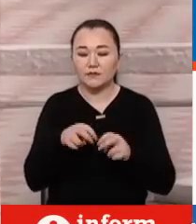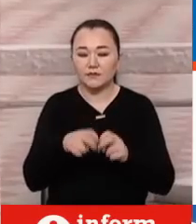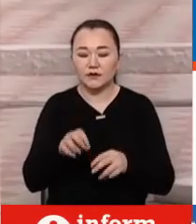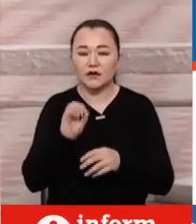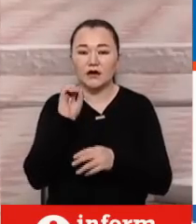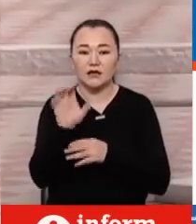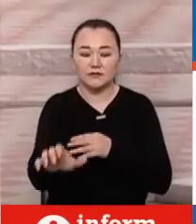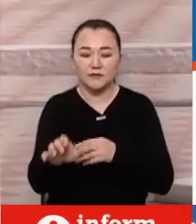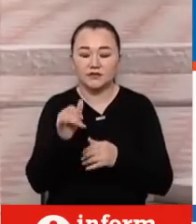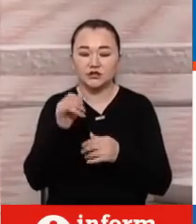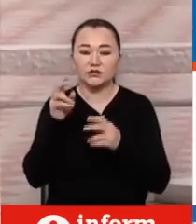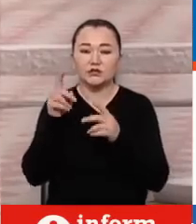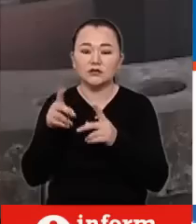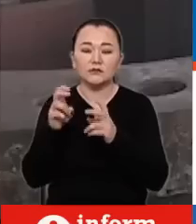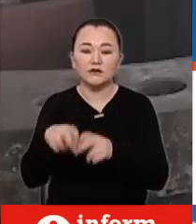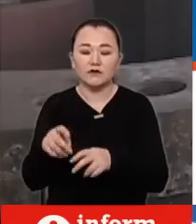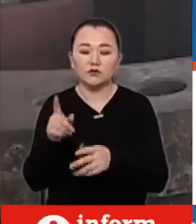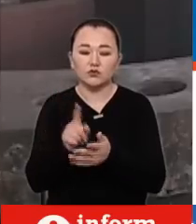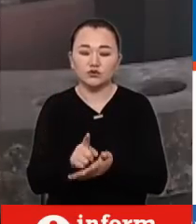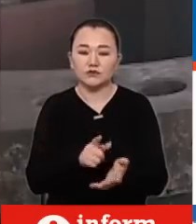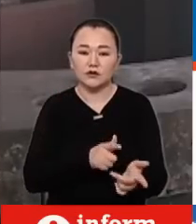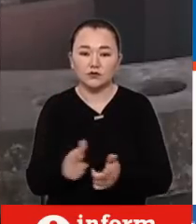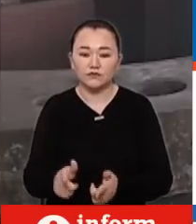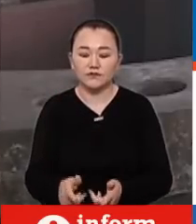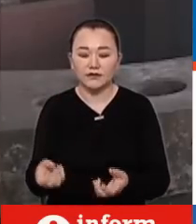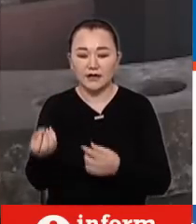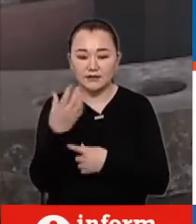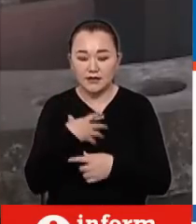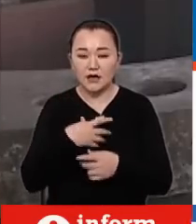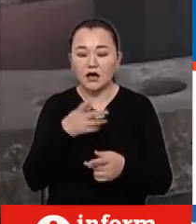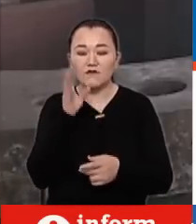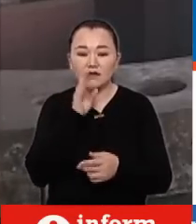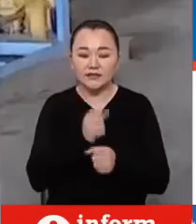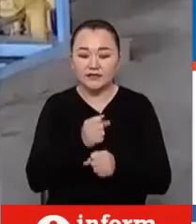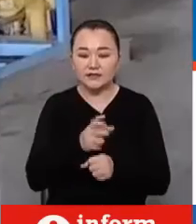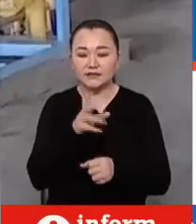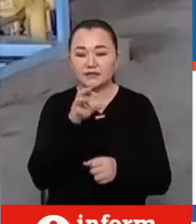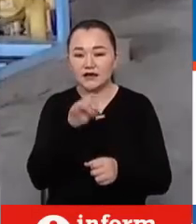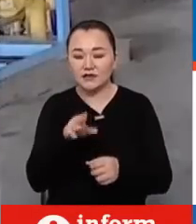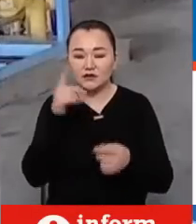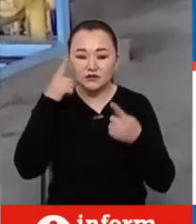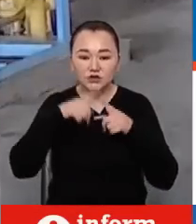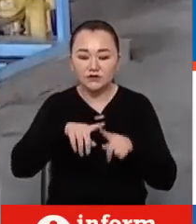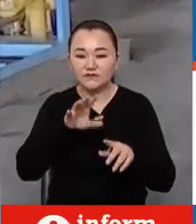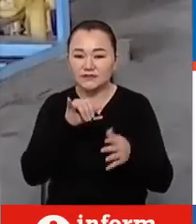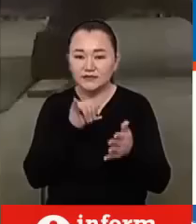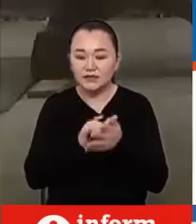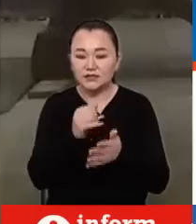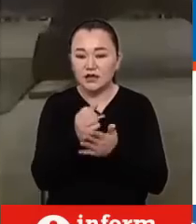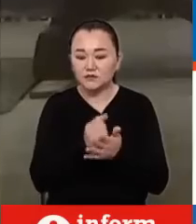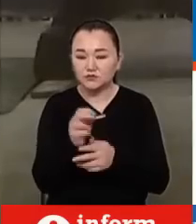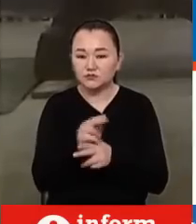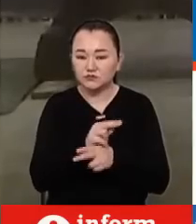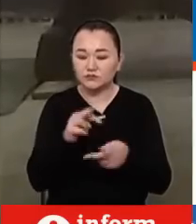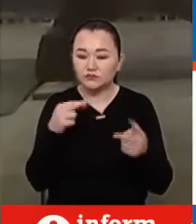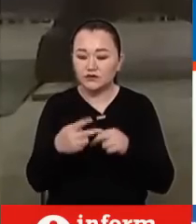Енді жақын арада экспертизадан шығу керек. Су тұшыту және дистиллят дайындау қондырғыларының жабдықтарын ауыстыру үшін облыстық